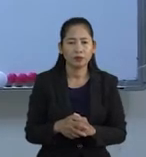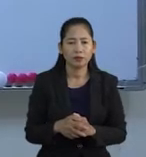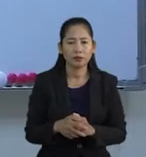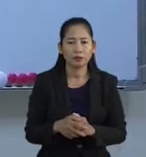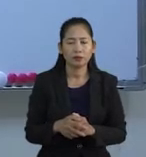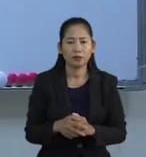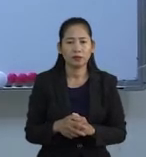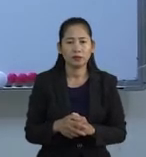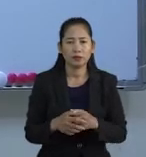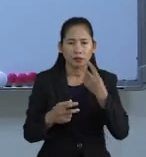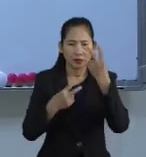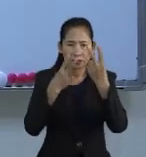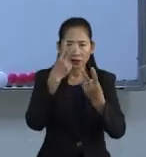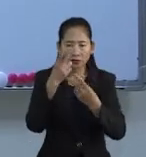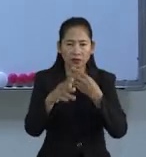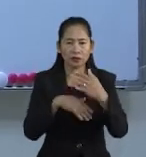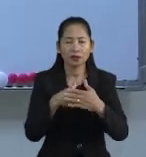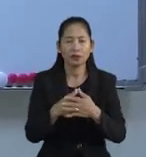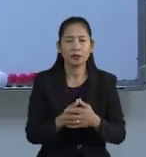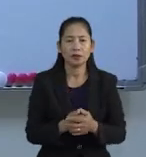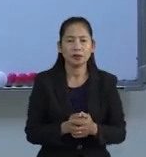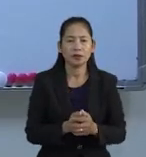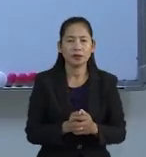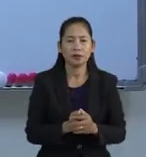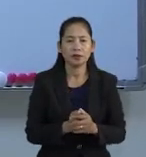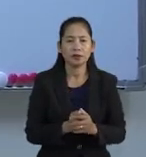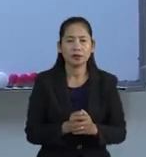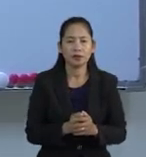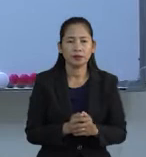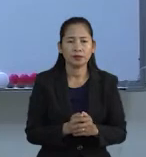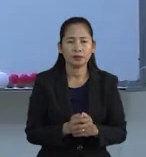và con sẽ kết ngọt nế